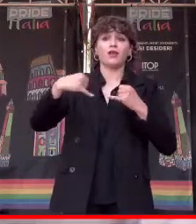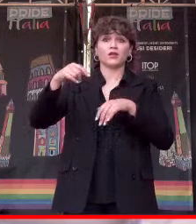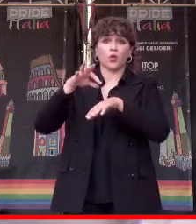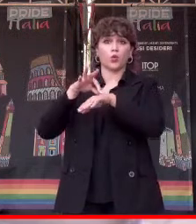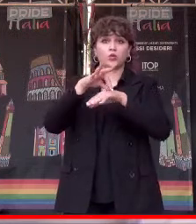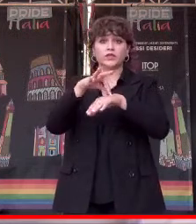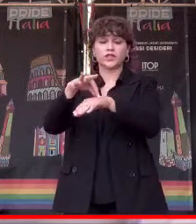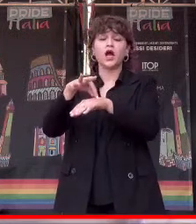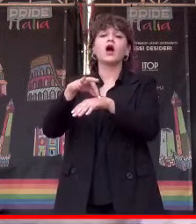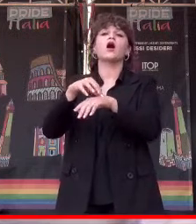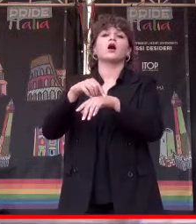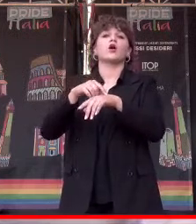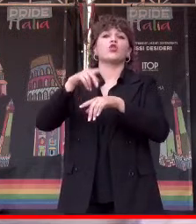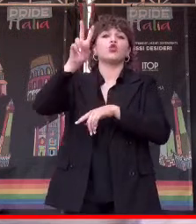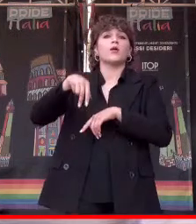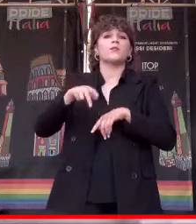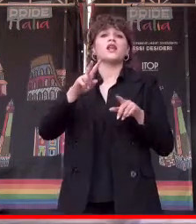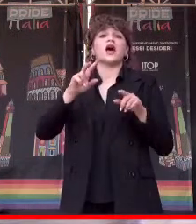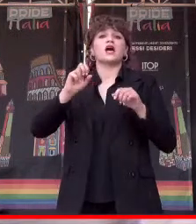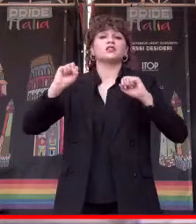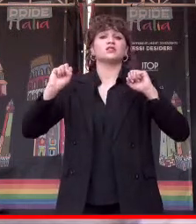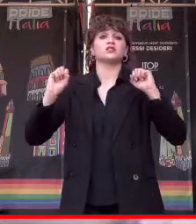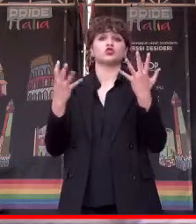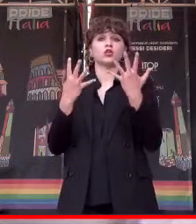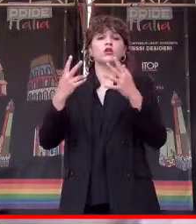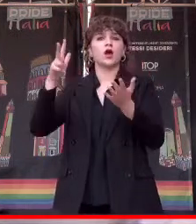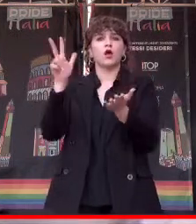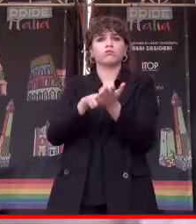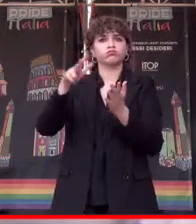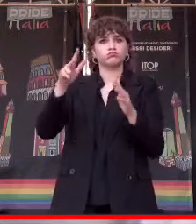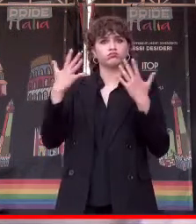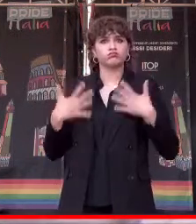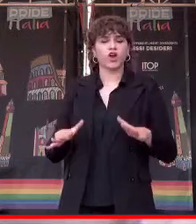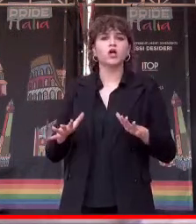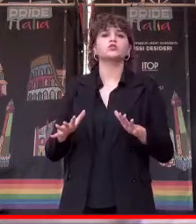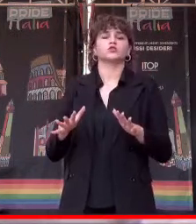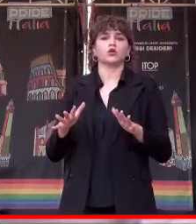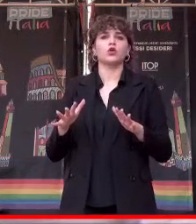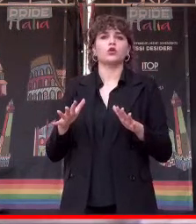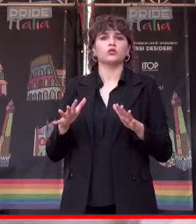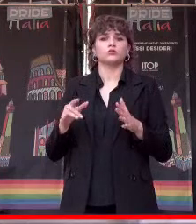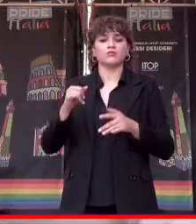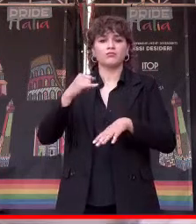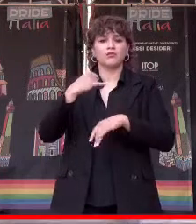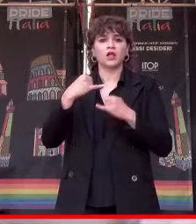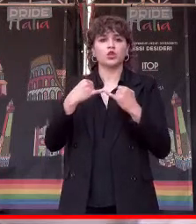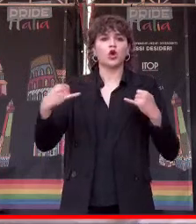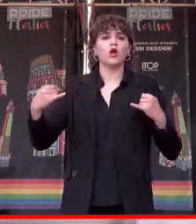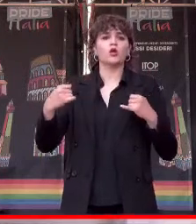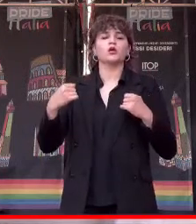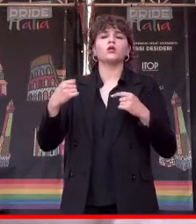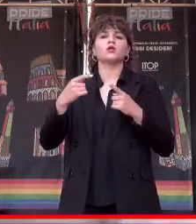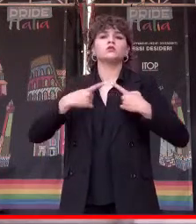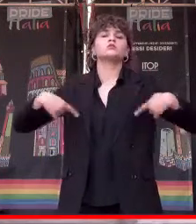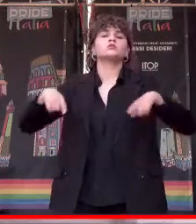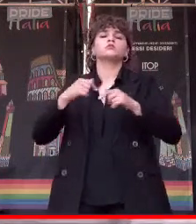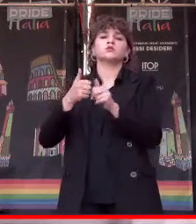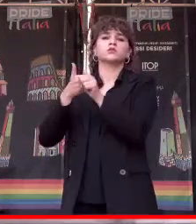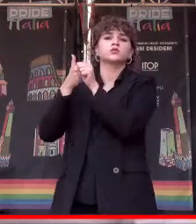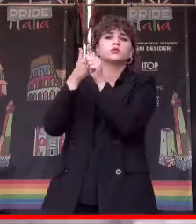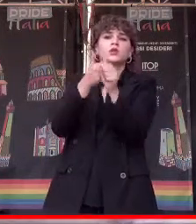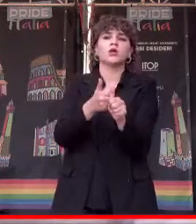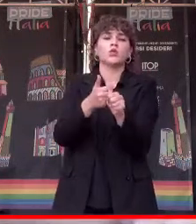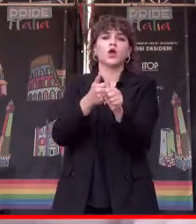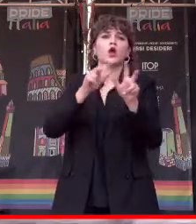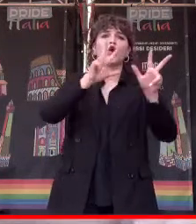2019, che sono state il nostro vademecum. Quindi le linee guida della Regione Lazio mettono nelle condizioni ogni comune di poter fare il